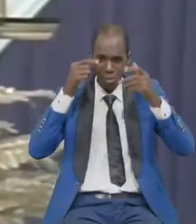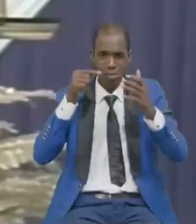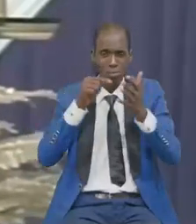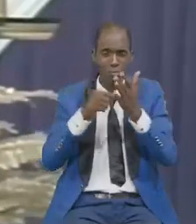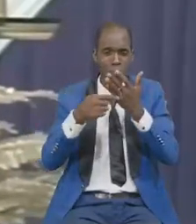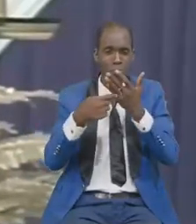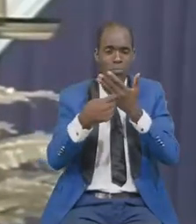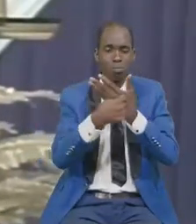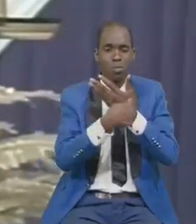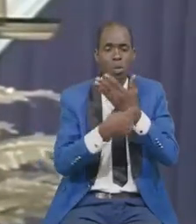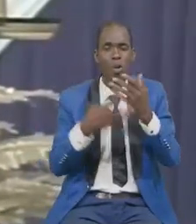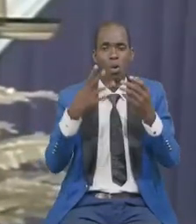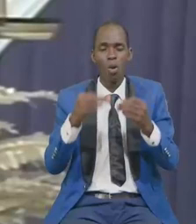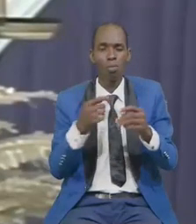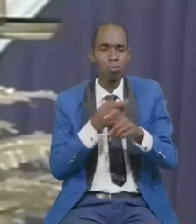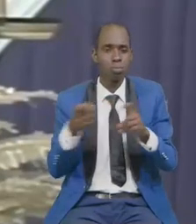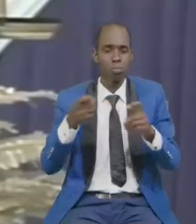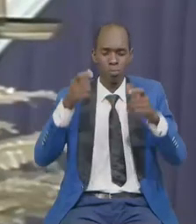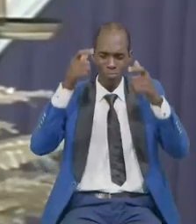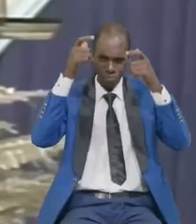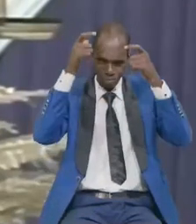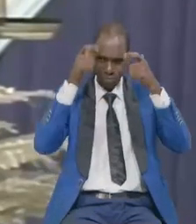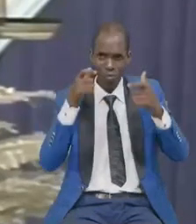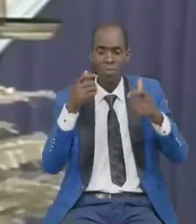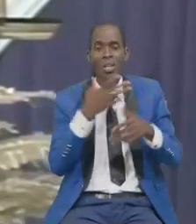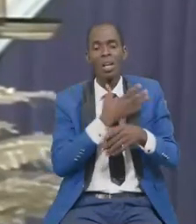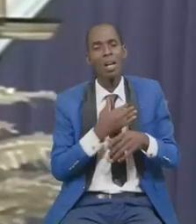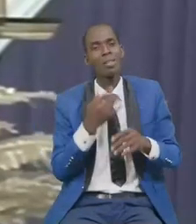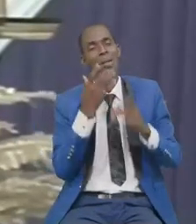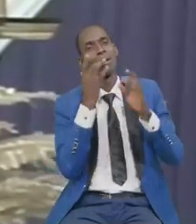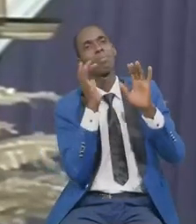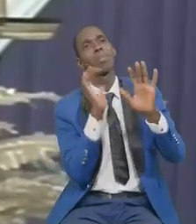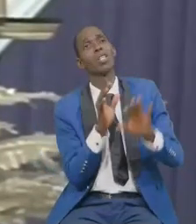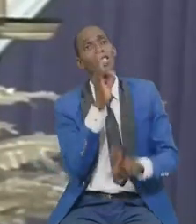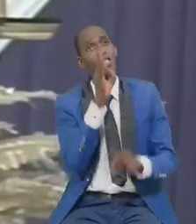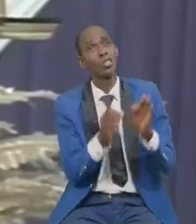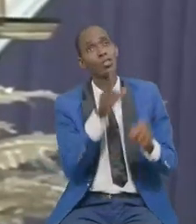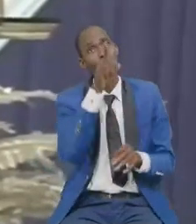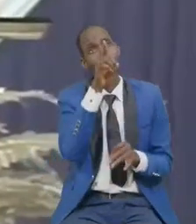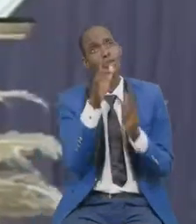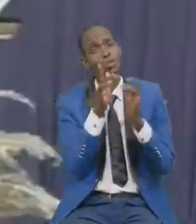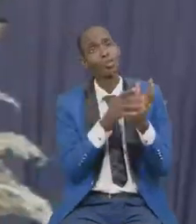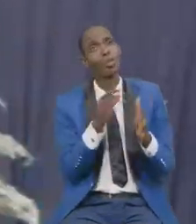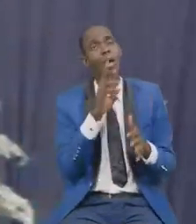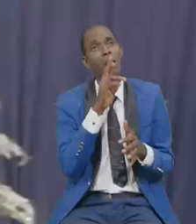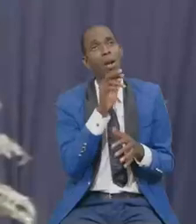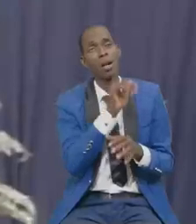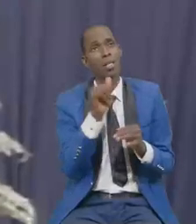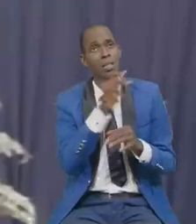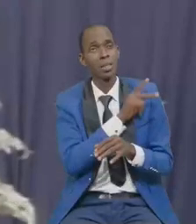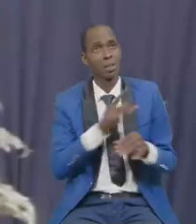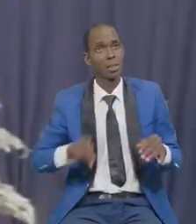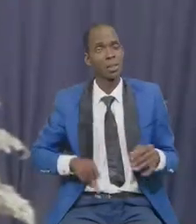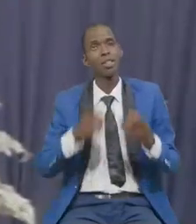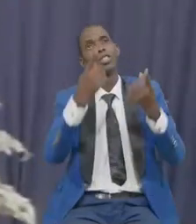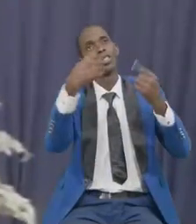ont dit, il est le roi. Si tu es un roi, descends de la croix. Il pouvait descendre. S'il était descendu